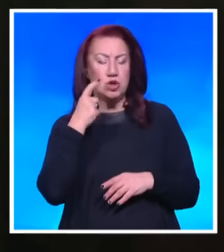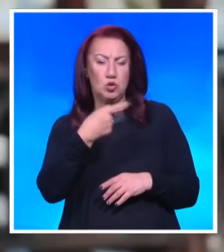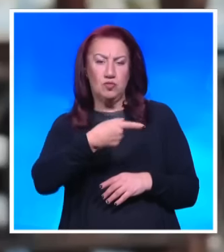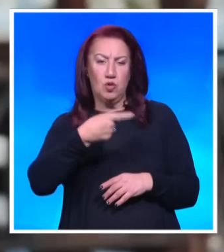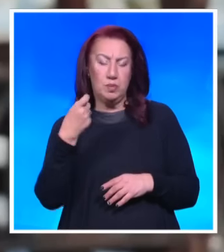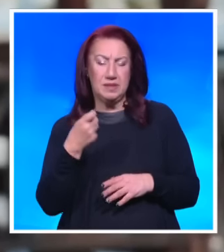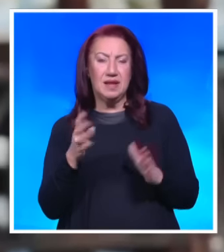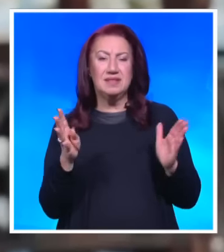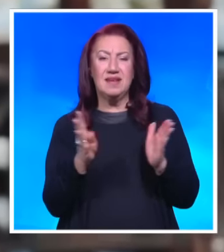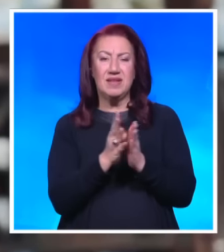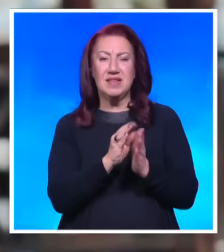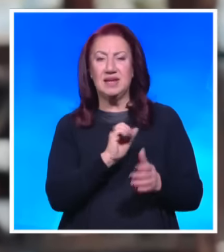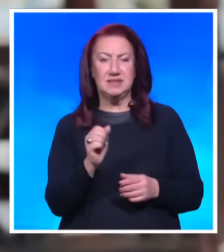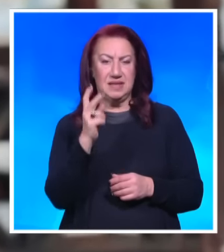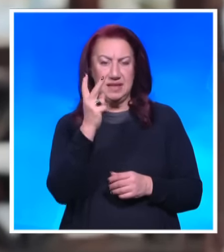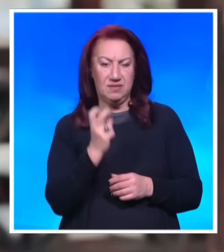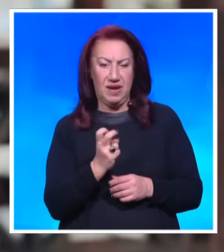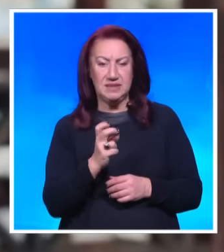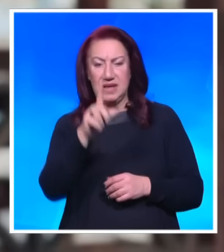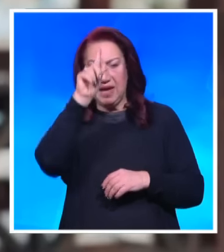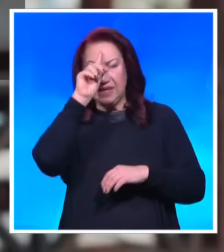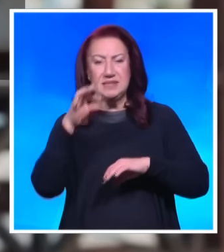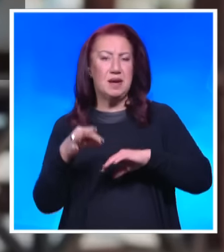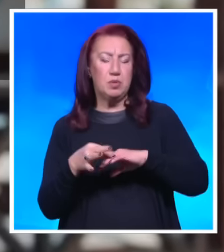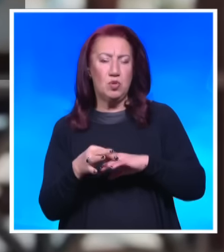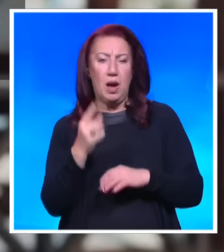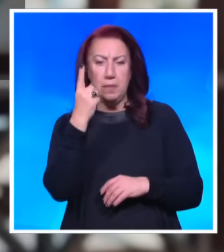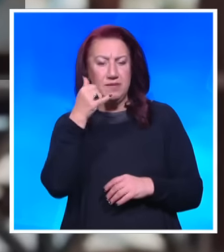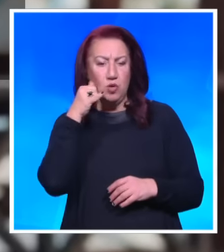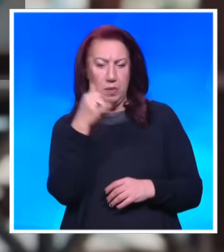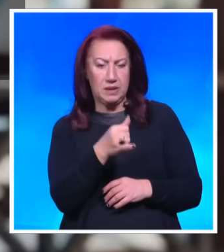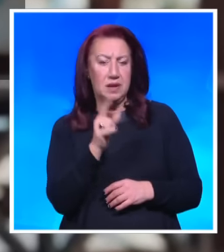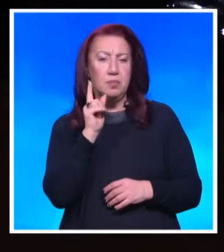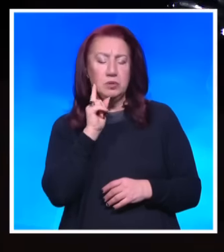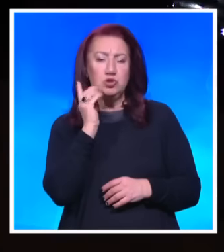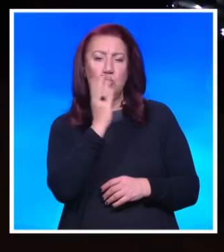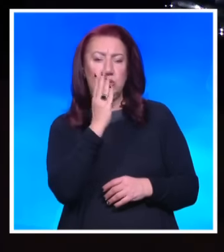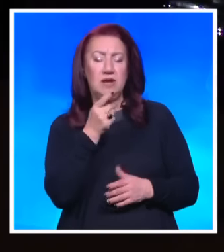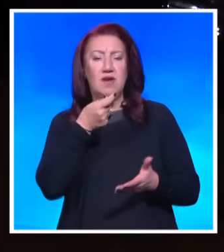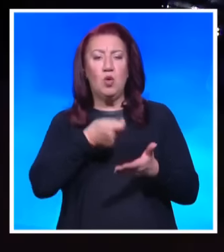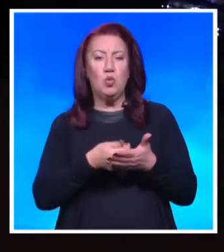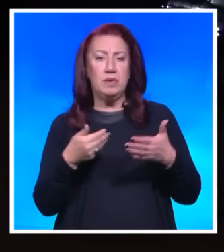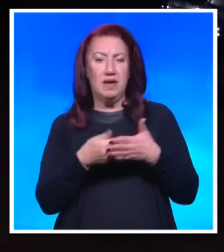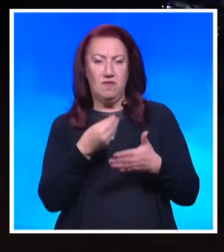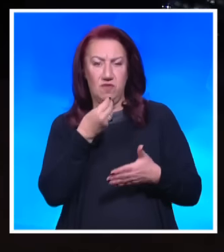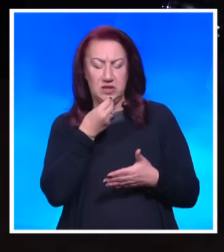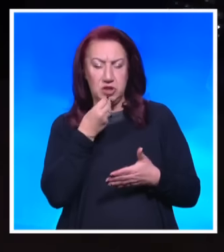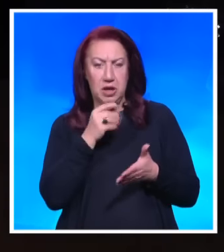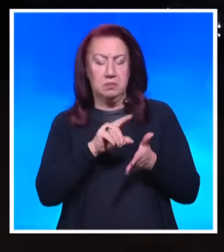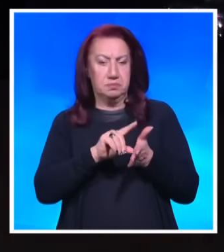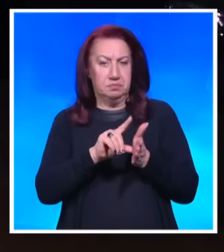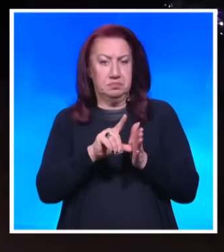минути. Съпругата му Гергана първа звъни за помощ. Мъжът ми отиде да купи вечеря, но се забави доста